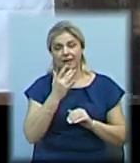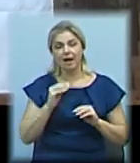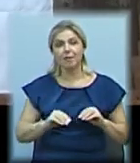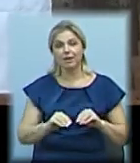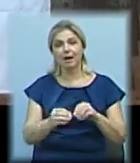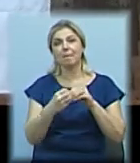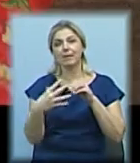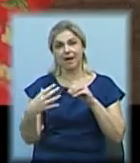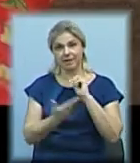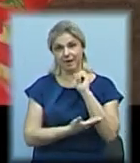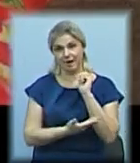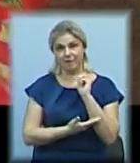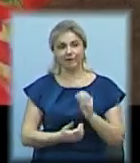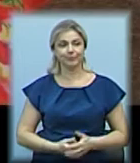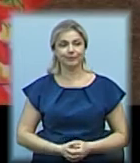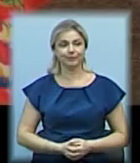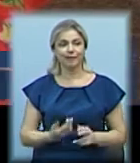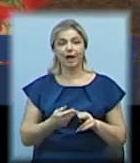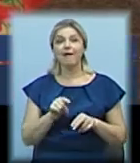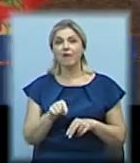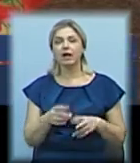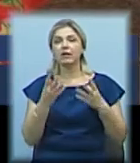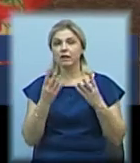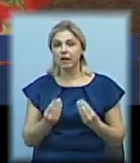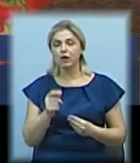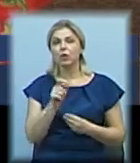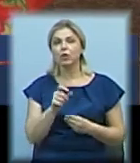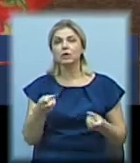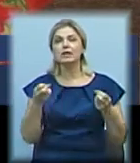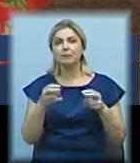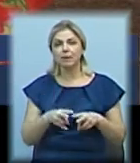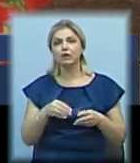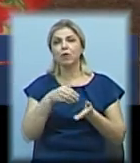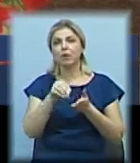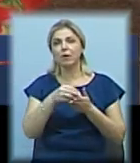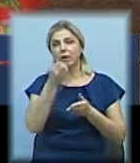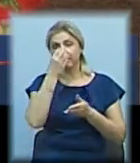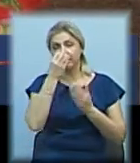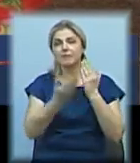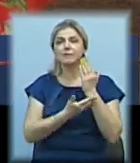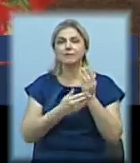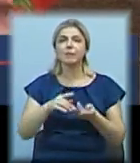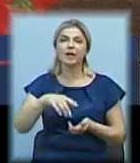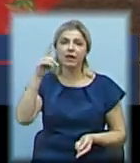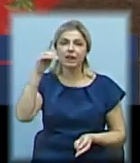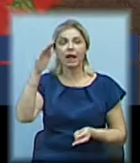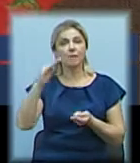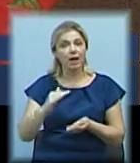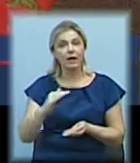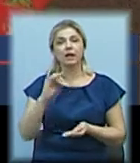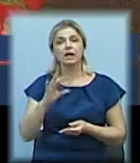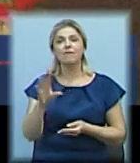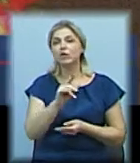дерев. В цей день люди спеціально купують квіти, саджанці, дерева маленькі, дерева великі, все, що